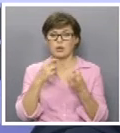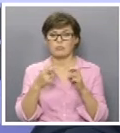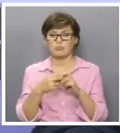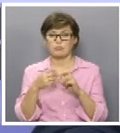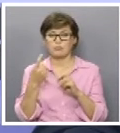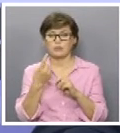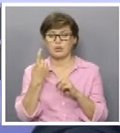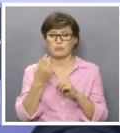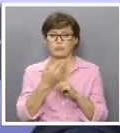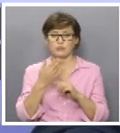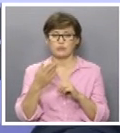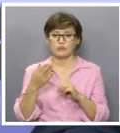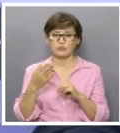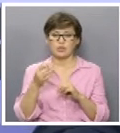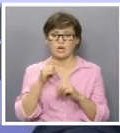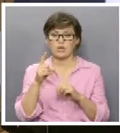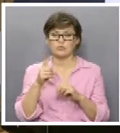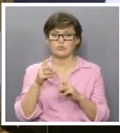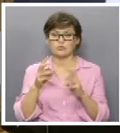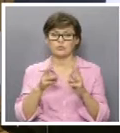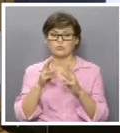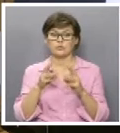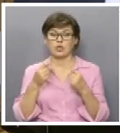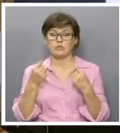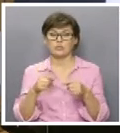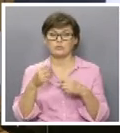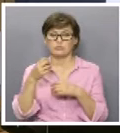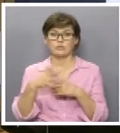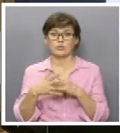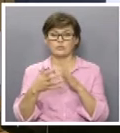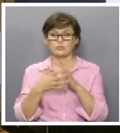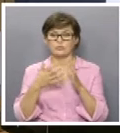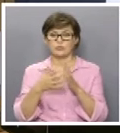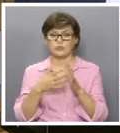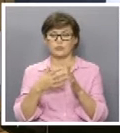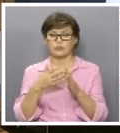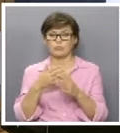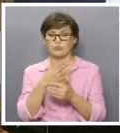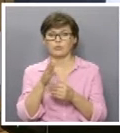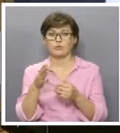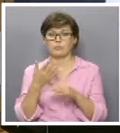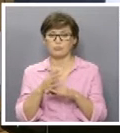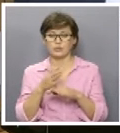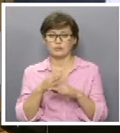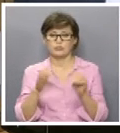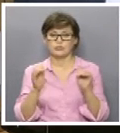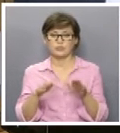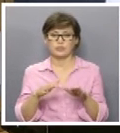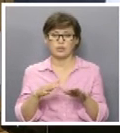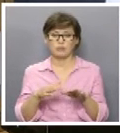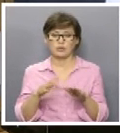проблемаларының бірі бұл жаңағыдай газ отынын сататын орталықтардың тапшылығы. Бірақ бұл да бірте-бірте шешіліп